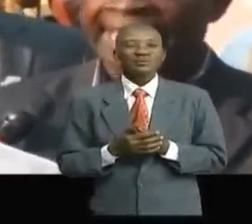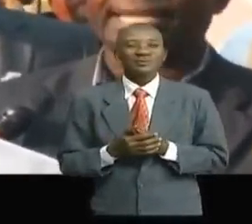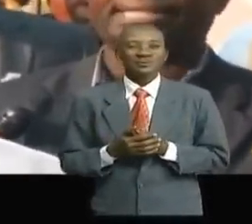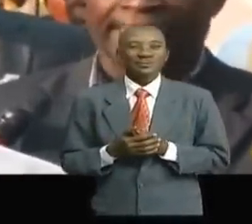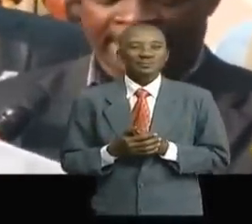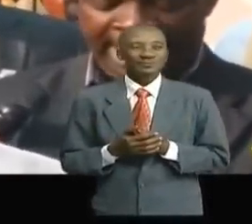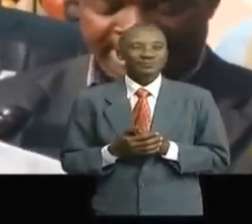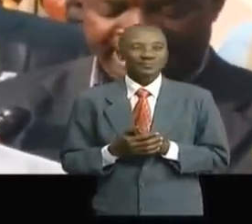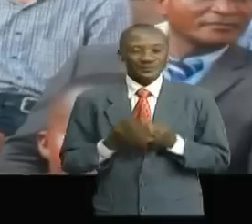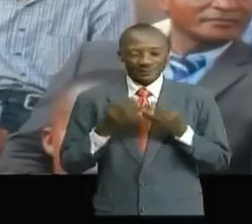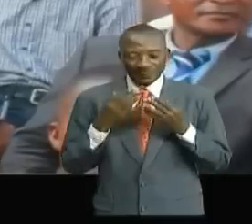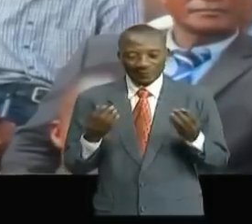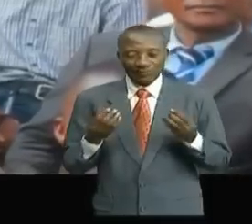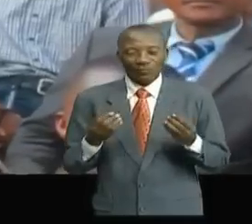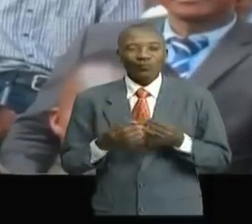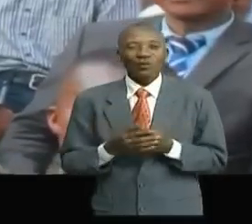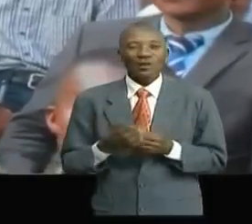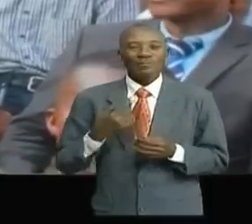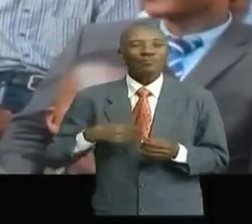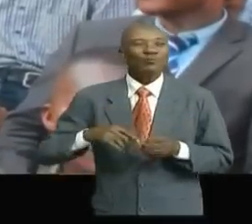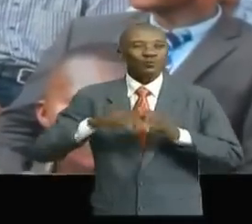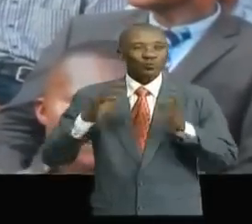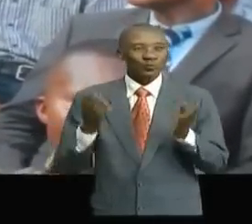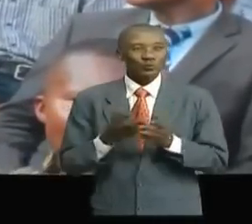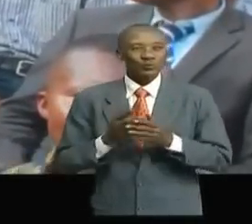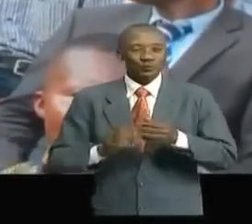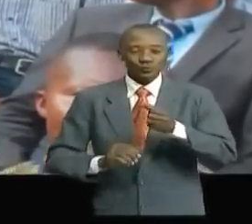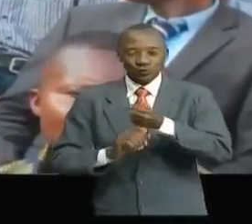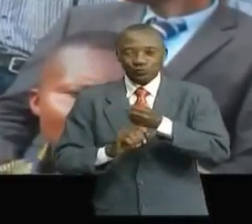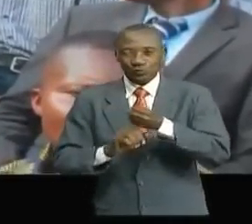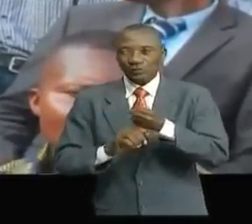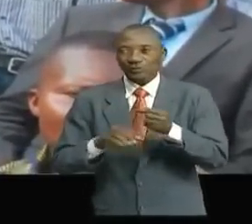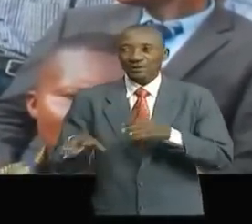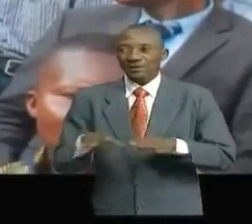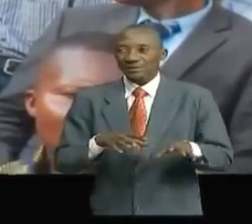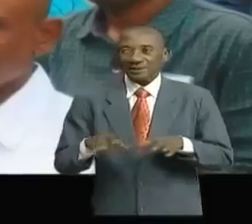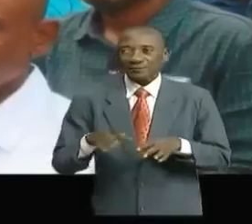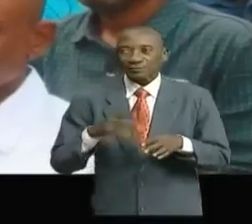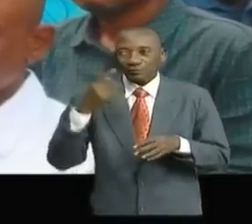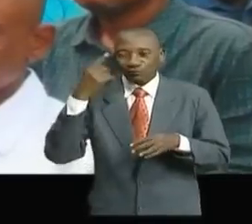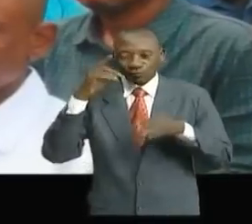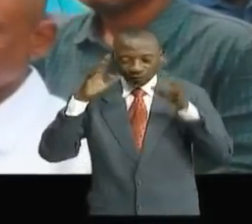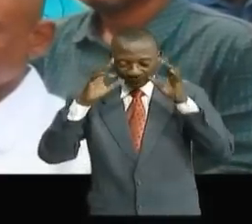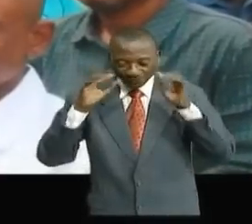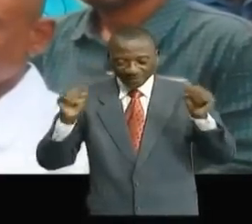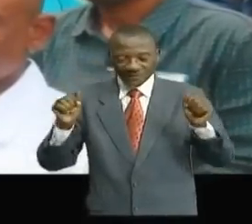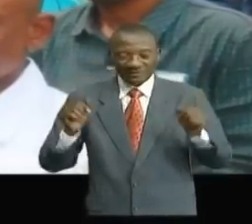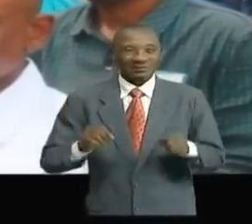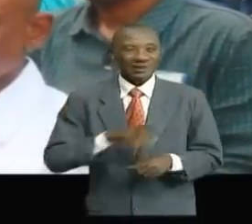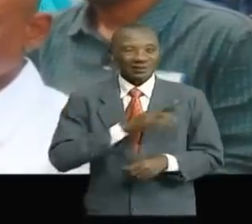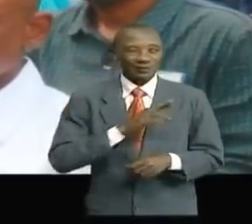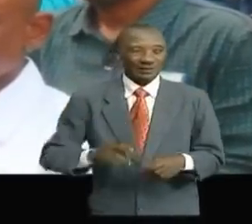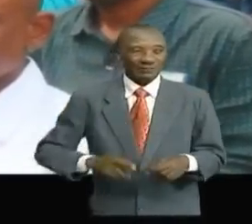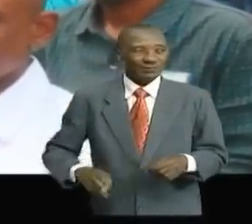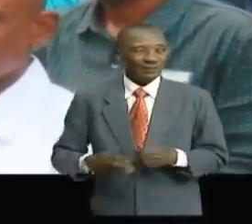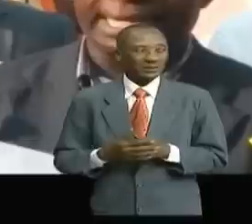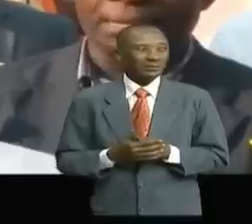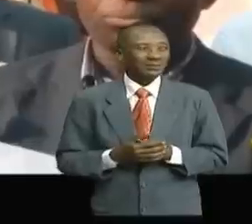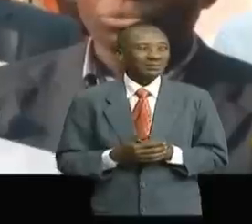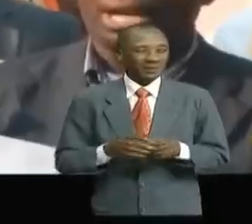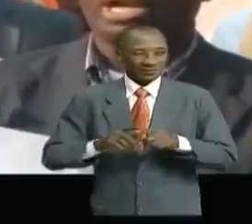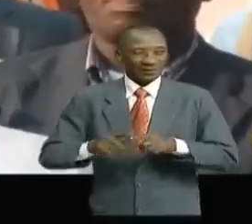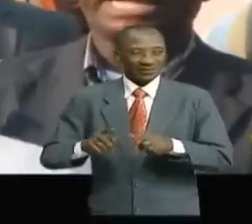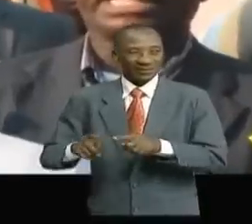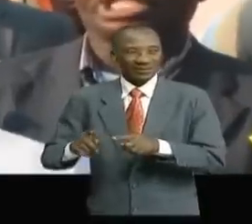de la RDC et de son peuple pour bien accompagner son second mandat avec une majorité confortable de l'UDPS